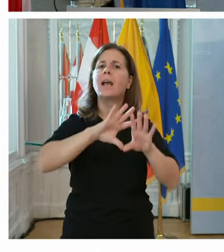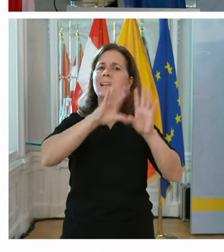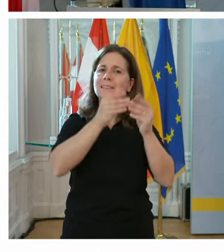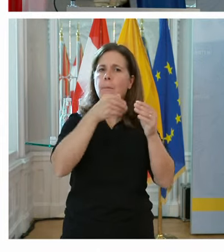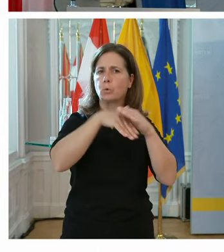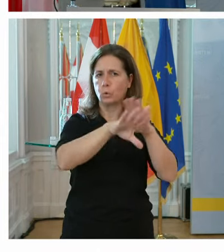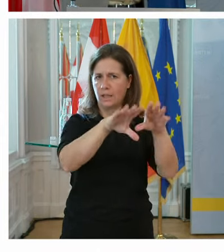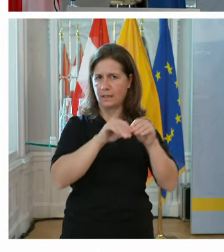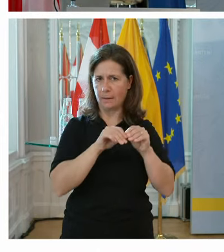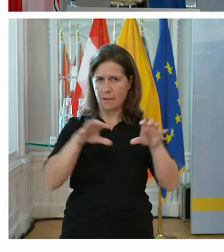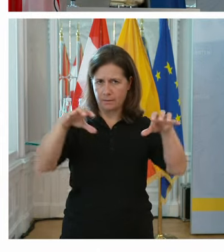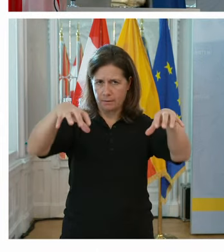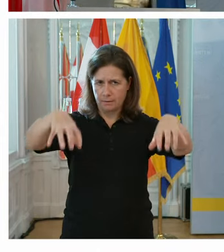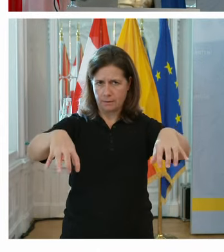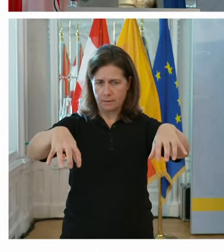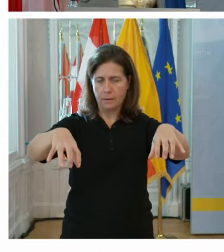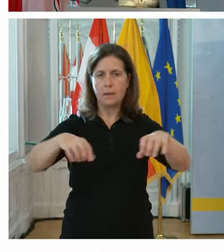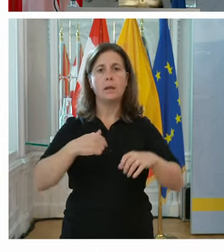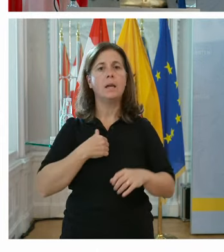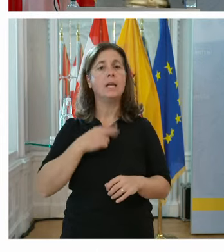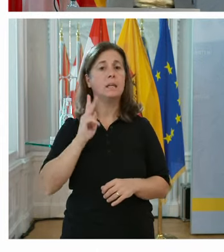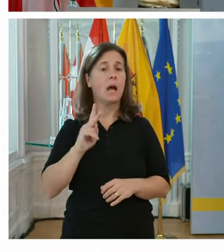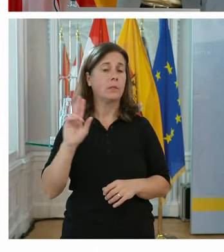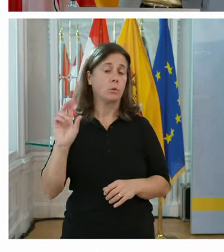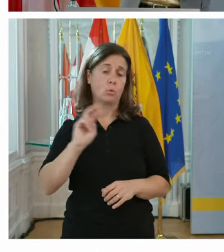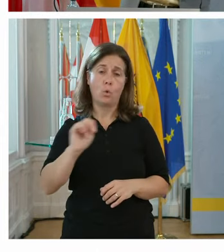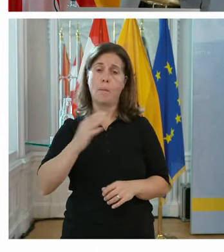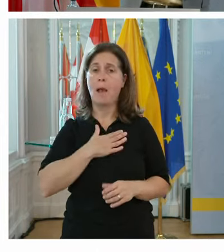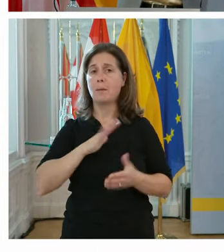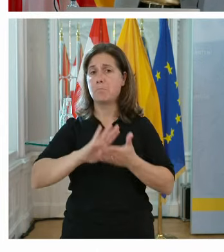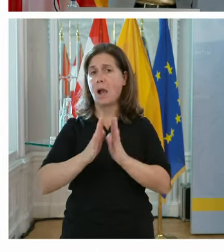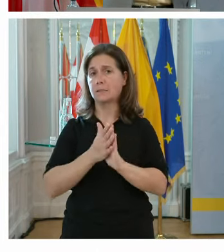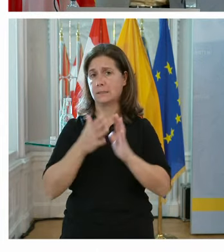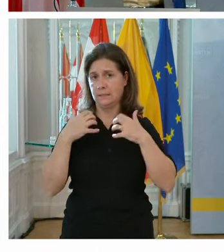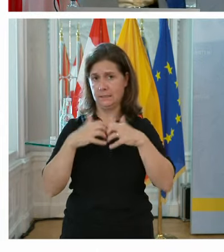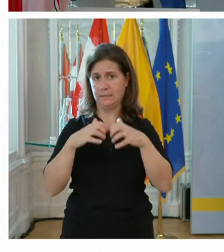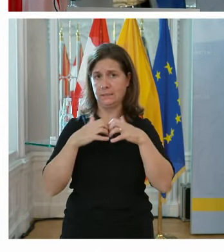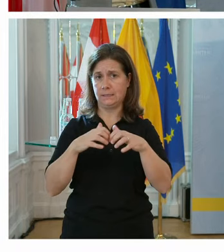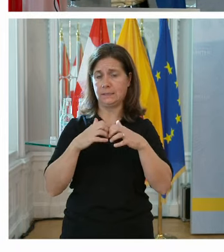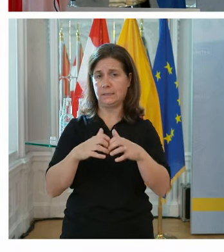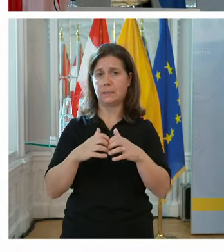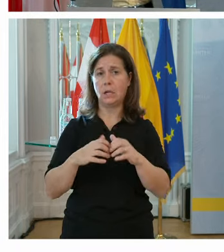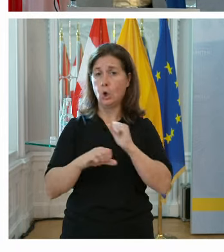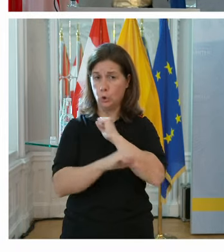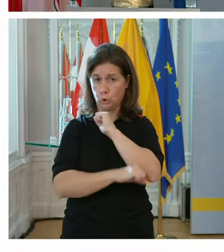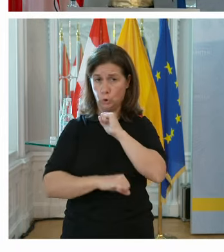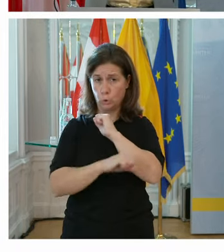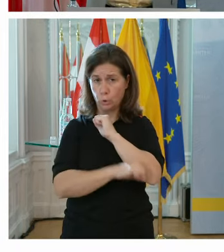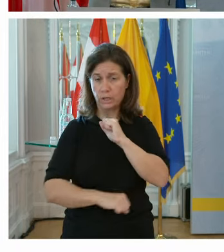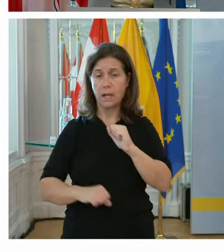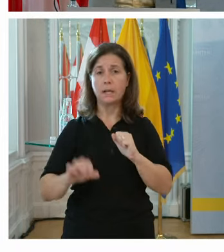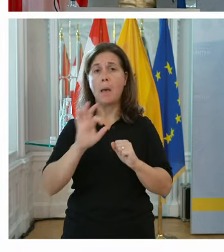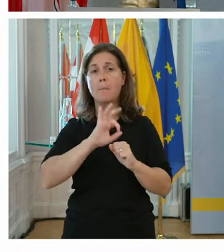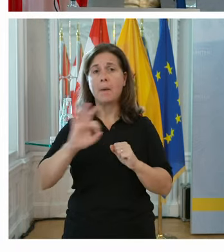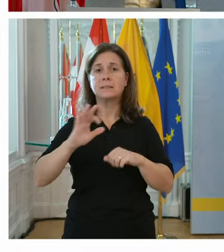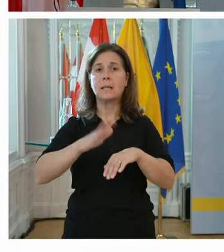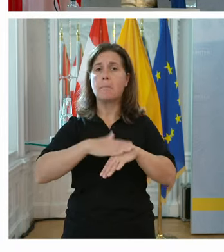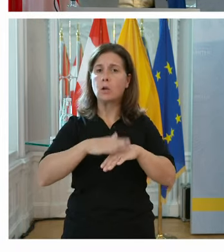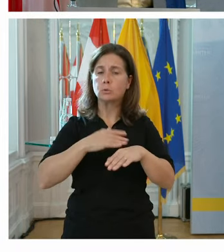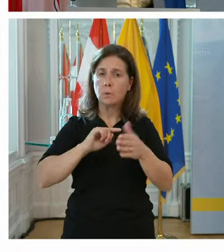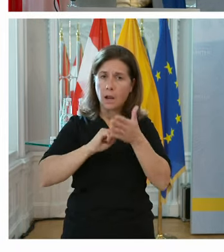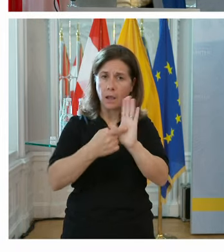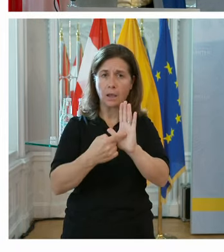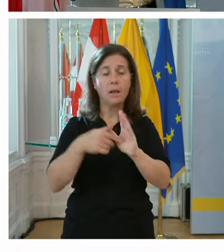Unternehmen. Und ich kann wieder nur aus meiner Praxisarbeit berichten, das, was Studien sagen, das, was Best-Practice-Beispiele heute erzählt